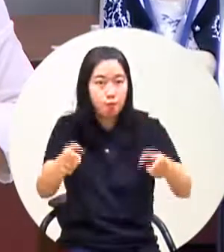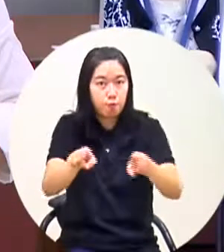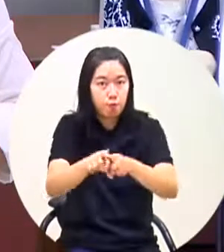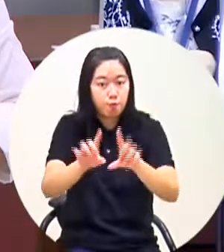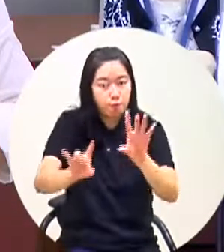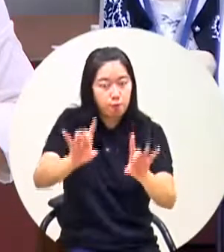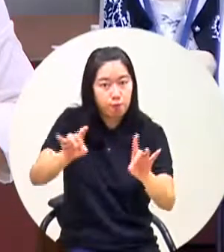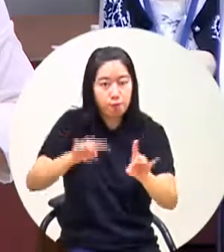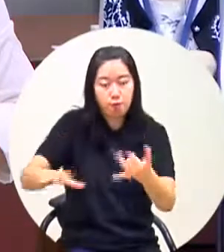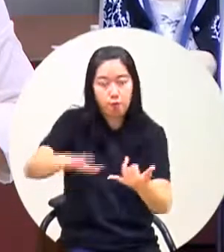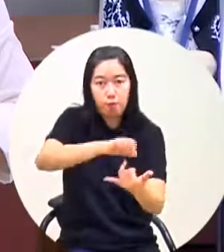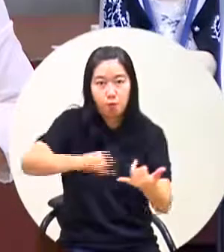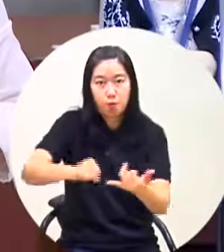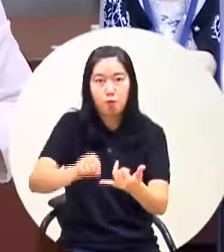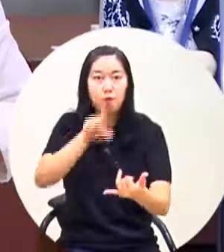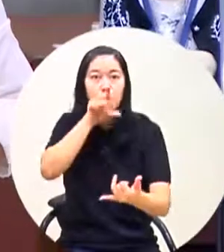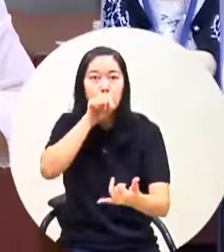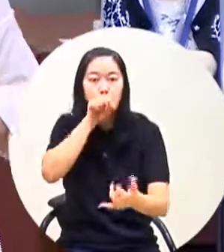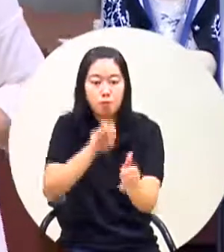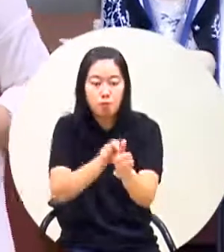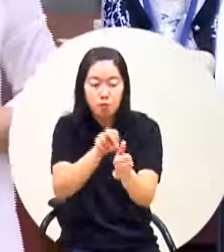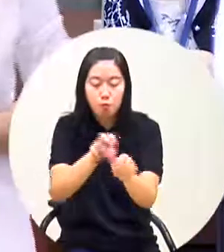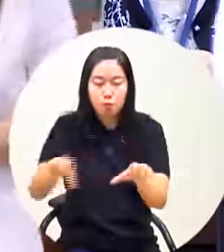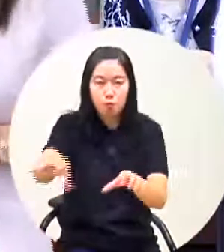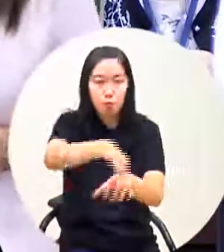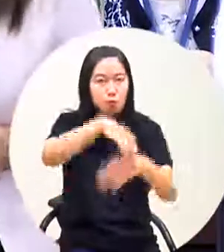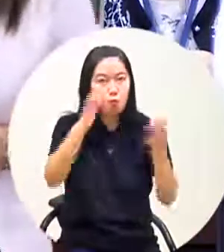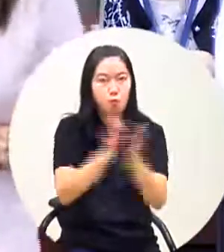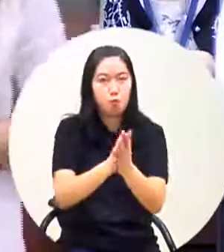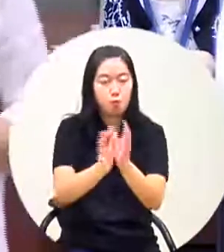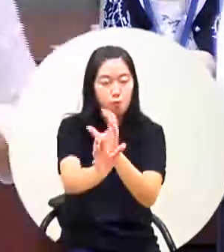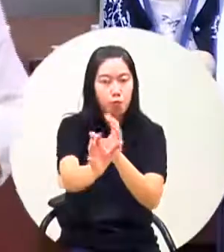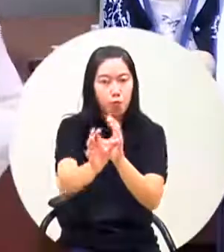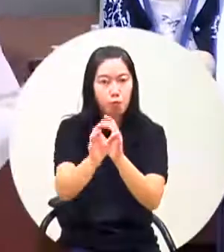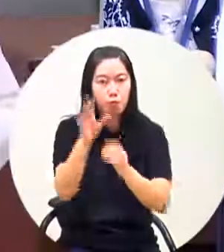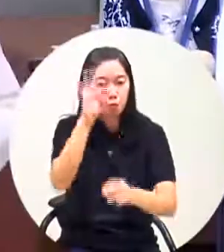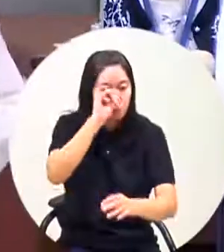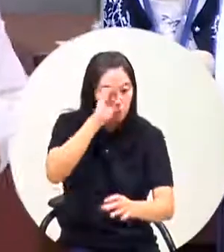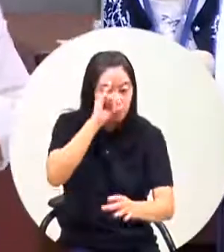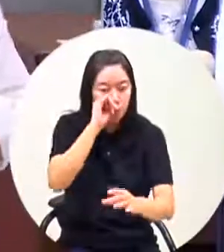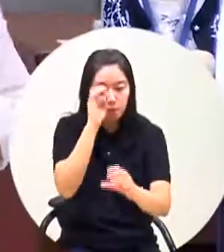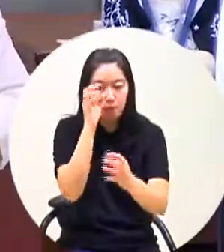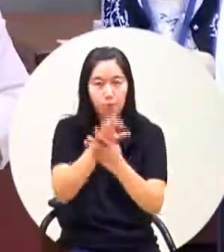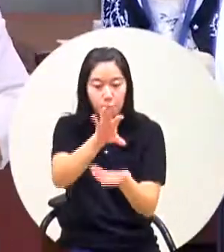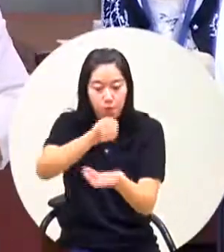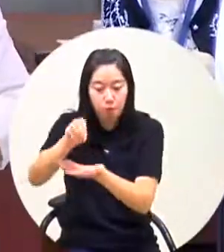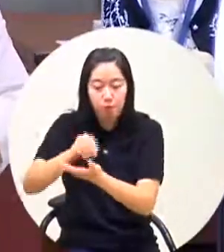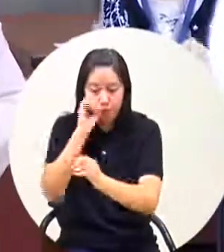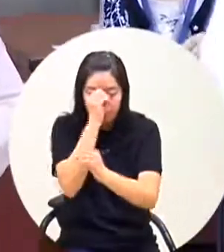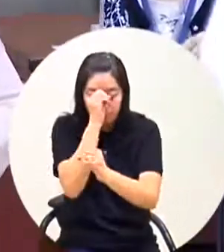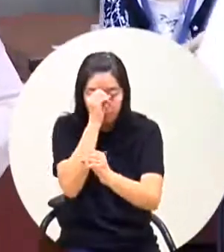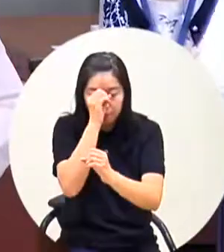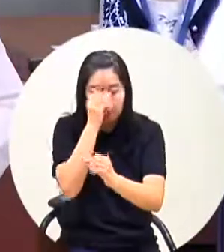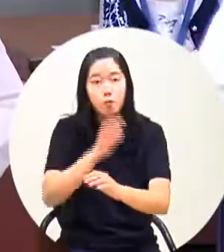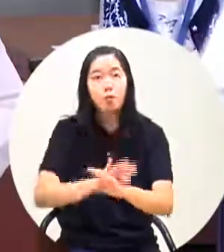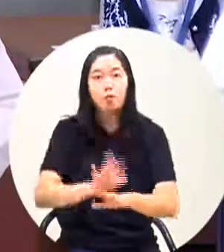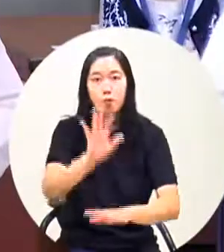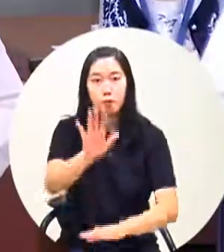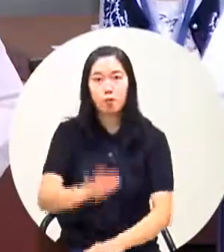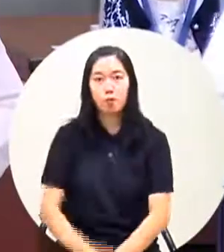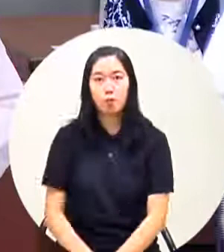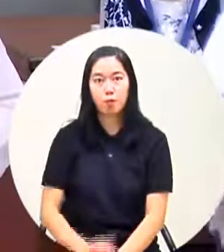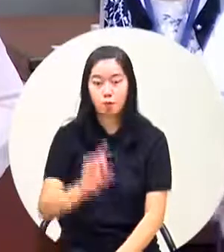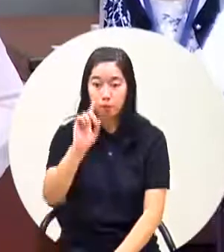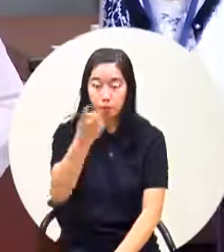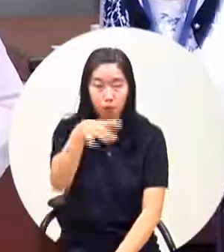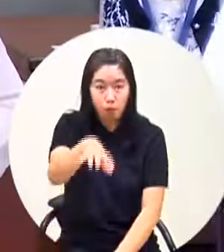所有的蛋鸡场全部都验，所以这个部分事实上就整个在是源头的管理其实最重